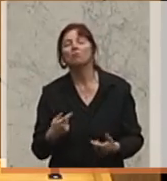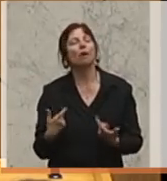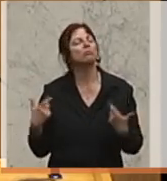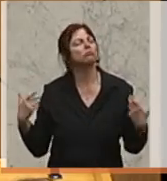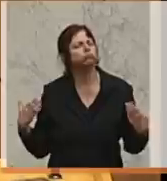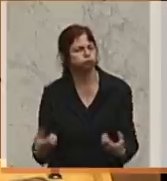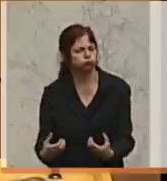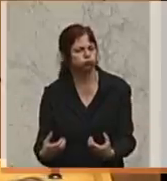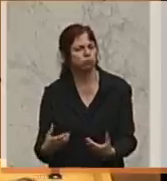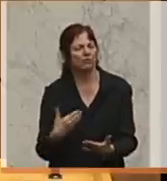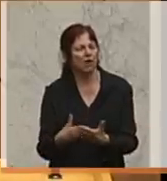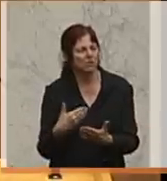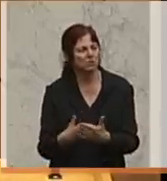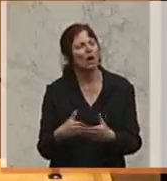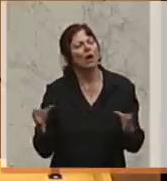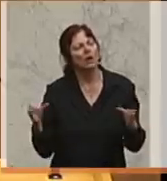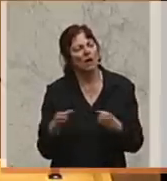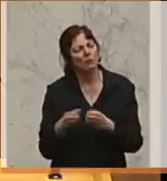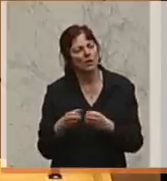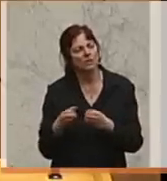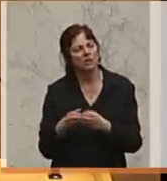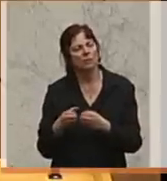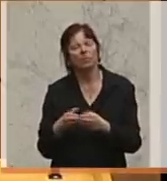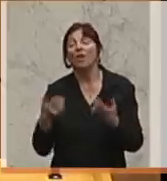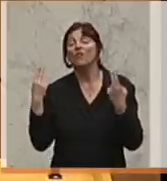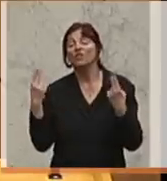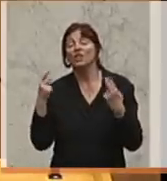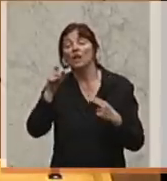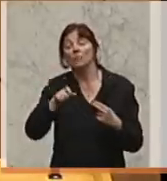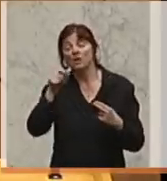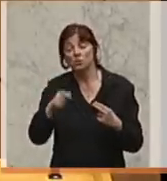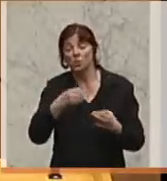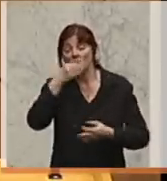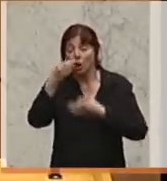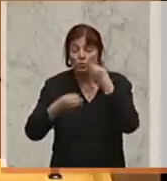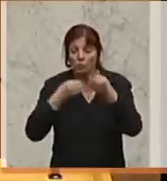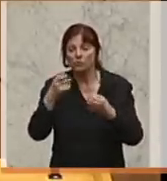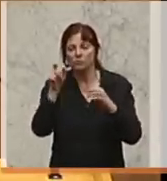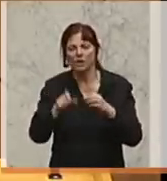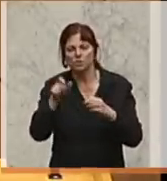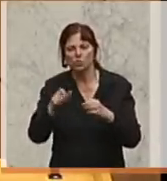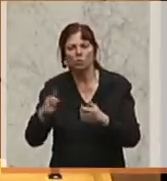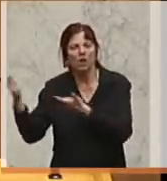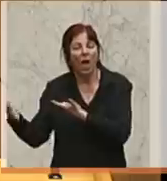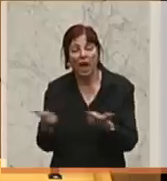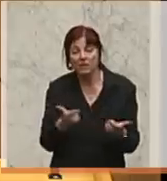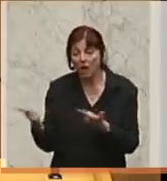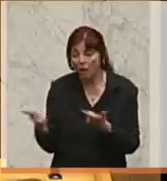Dann blockiert man gemeinsam die Ladung von zentralen Auskunftspersonen, die wesentlich zur Aufklärung dieser